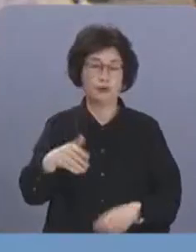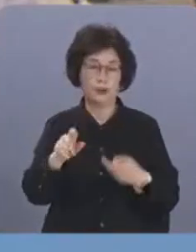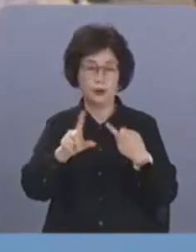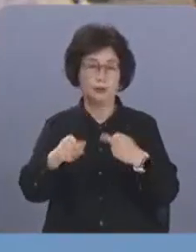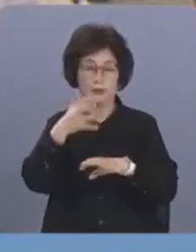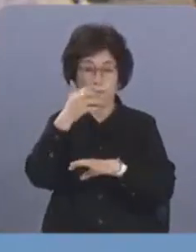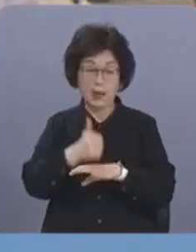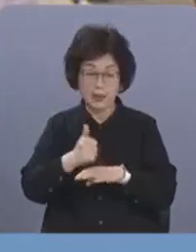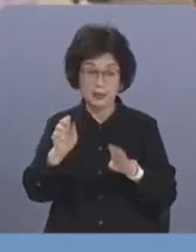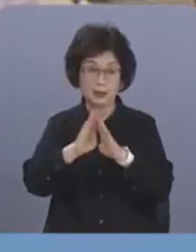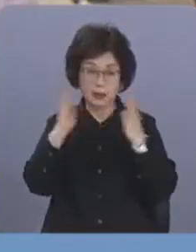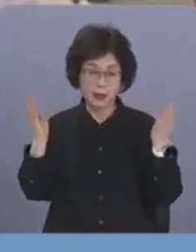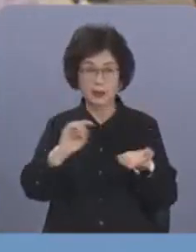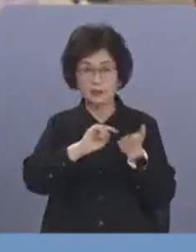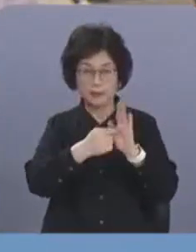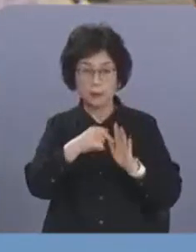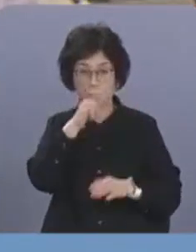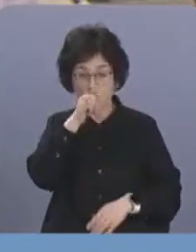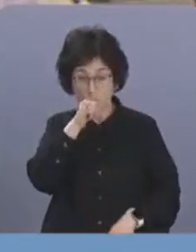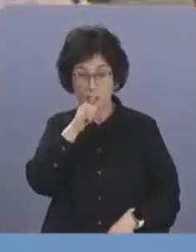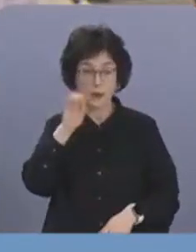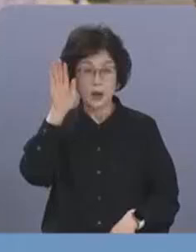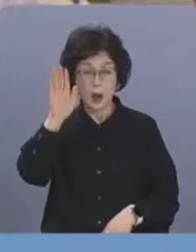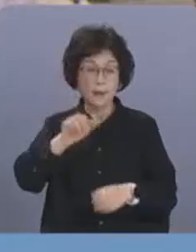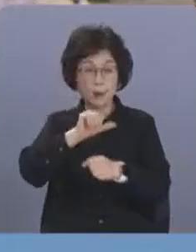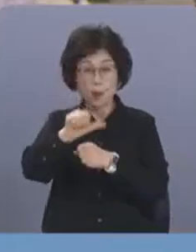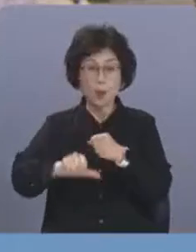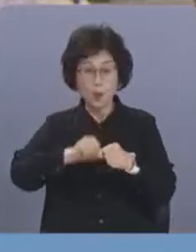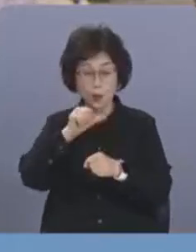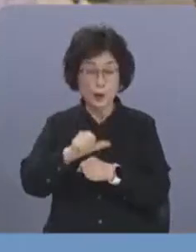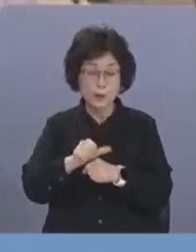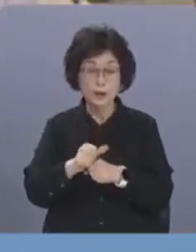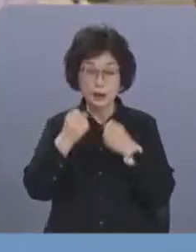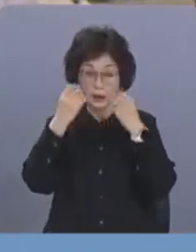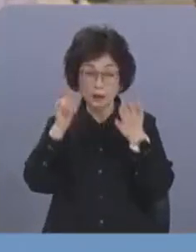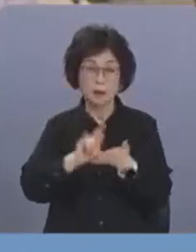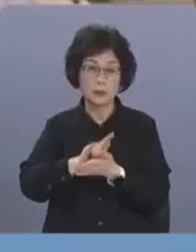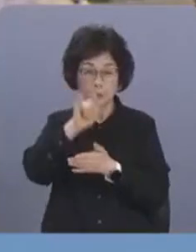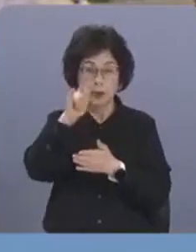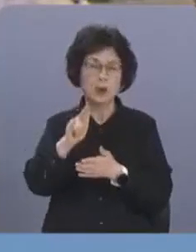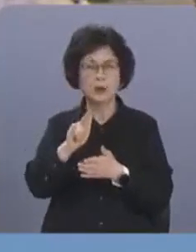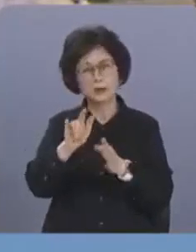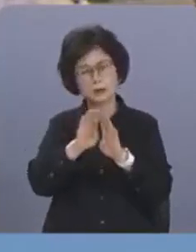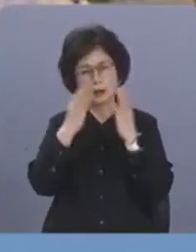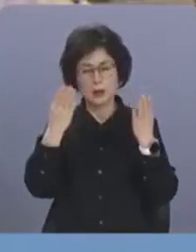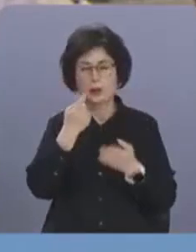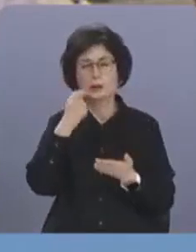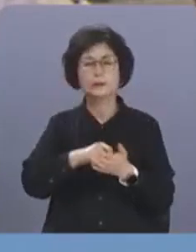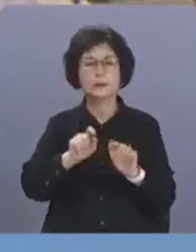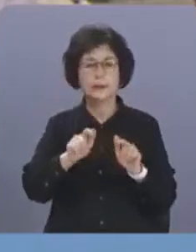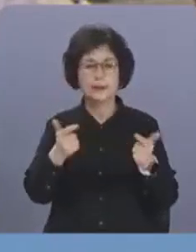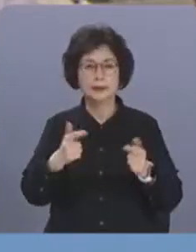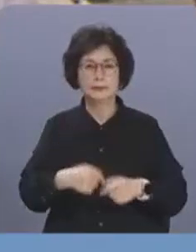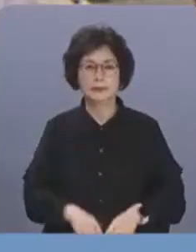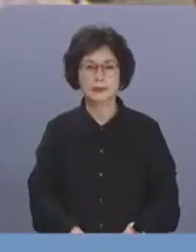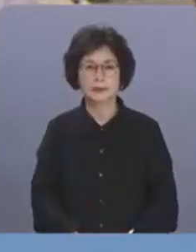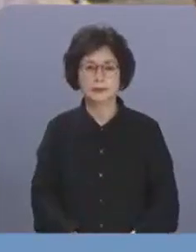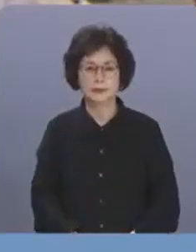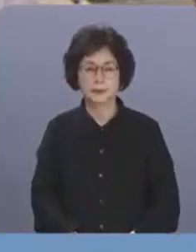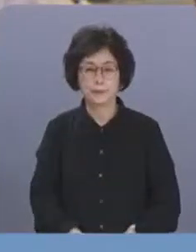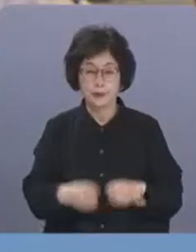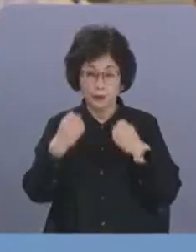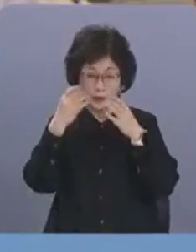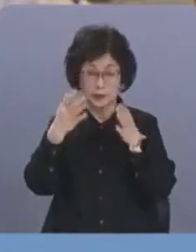말까지 개항하겠다고 밝혔는데요. 앞으로 5년여 만에 신공항 하늘길을 연다는 건 쉽지 않은 과제입니다.